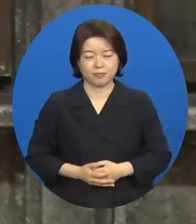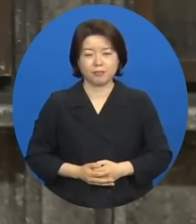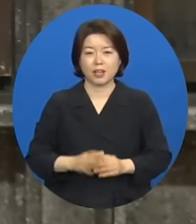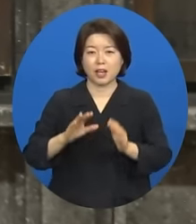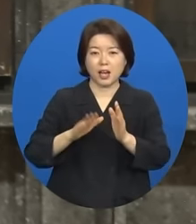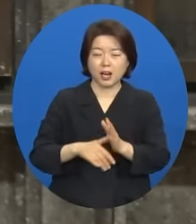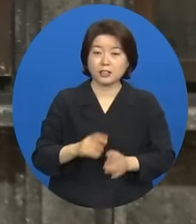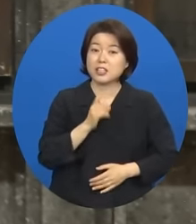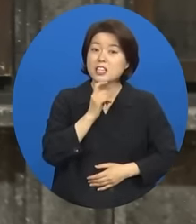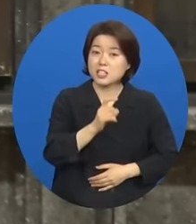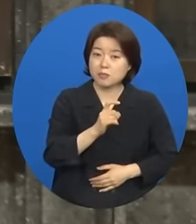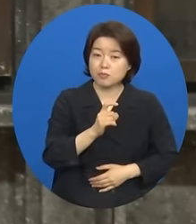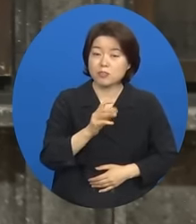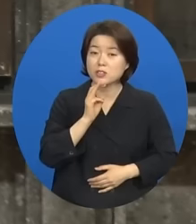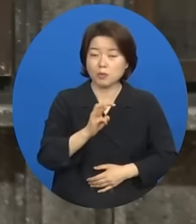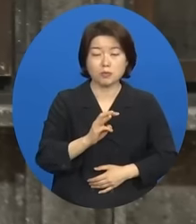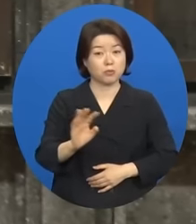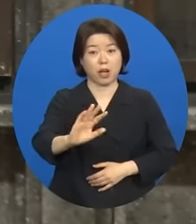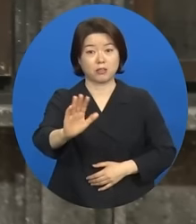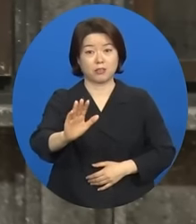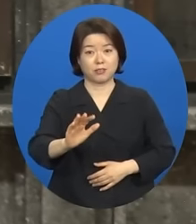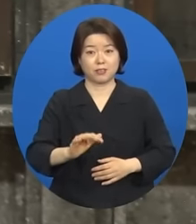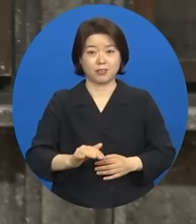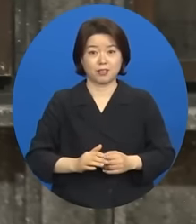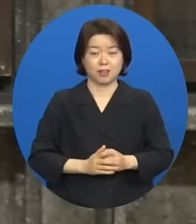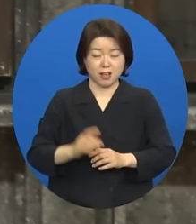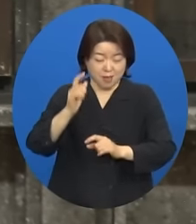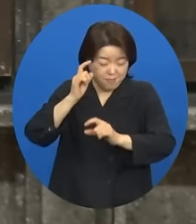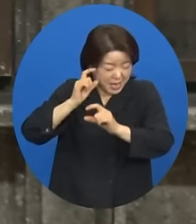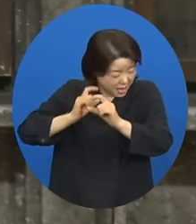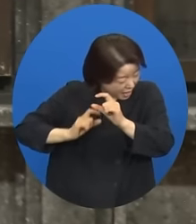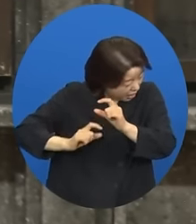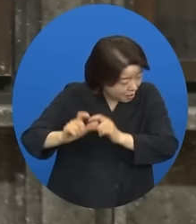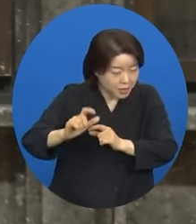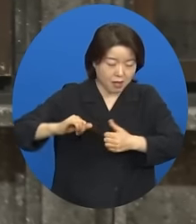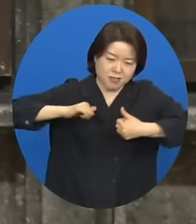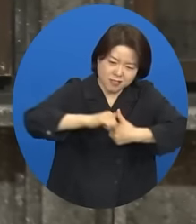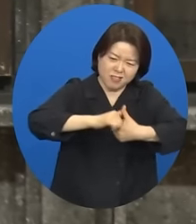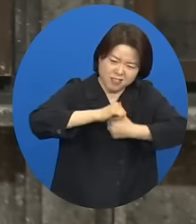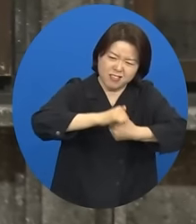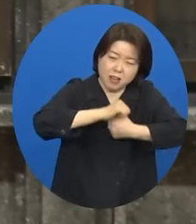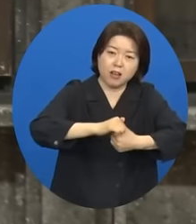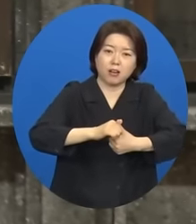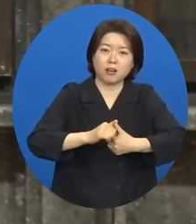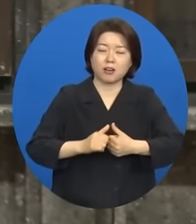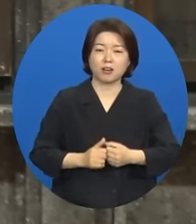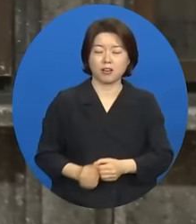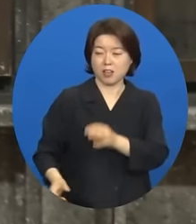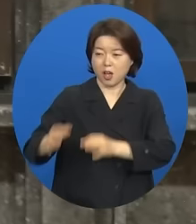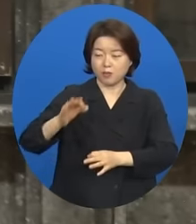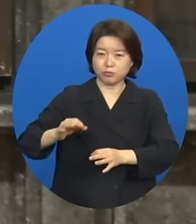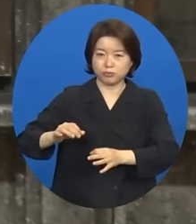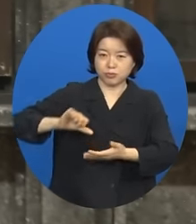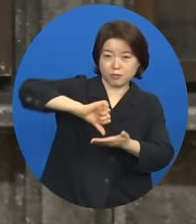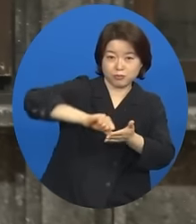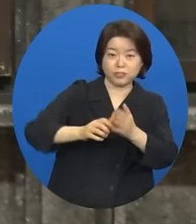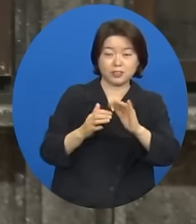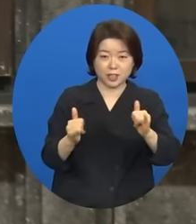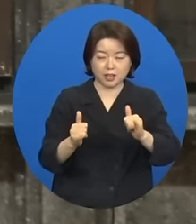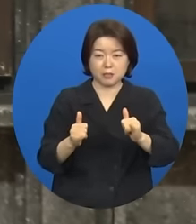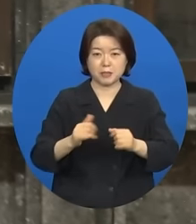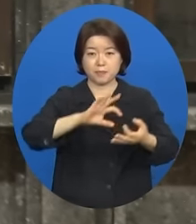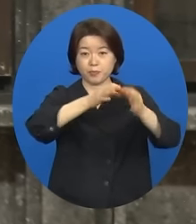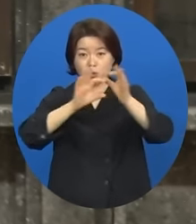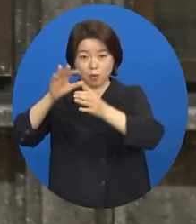뭐 10분, 30분 하는 게 아니에요. 밤이 새도록 해요. 프로 레슬링 선수들이